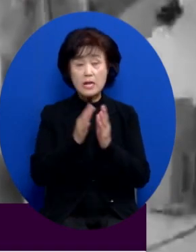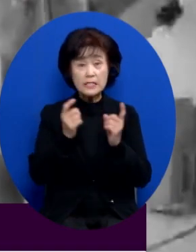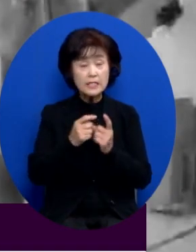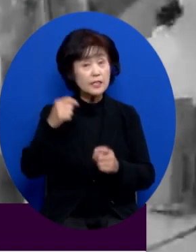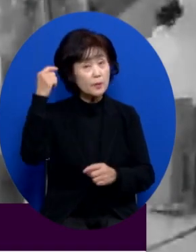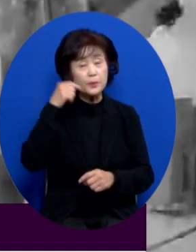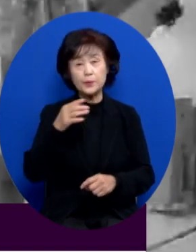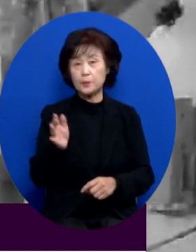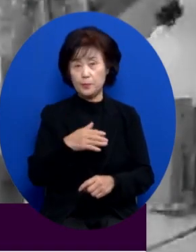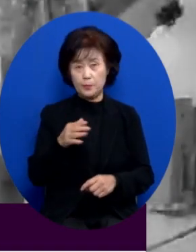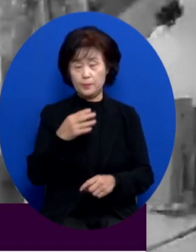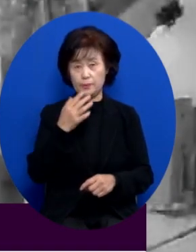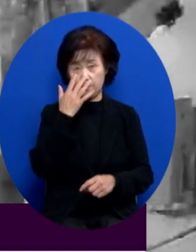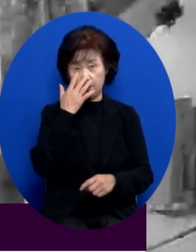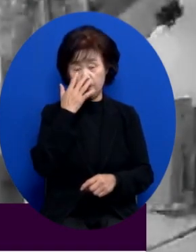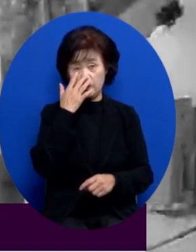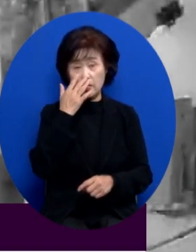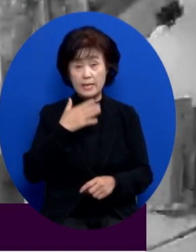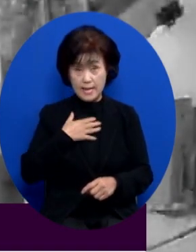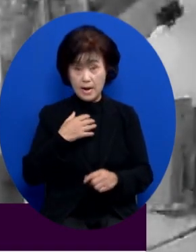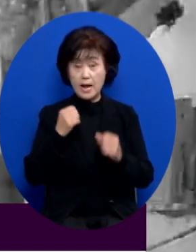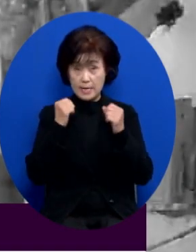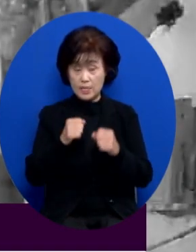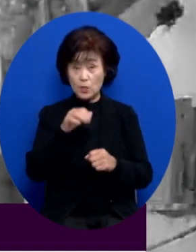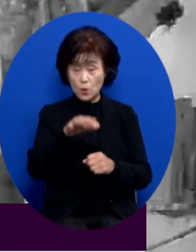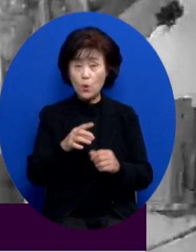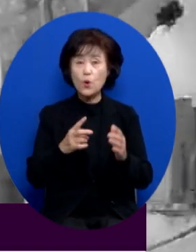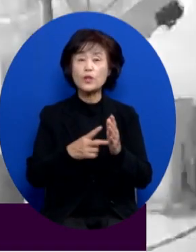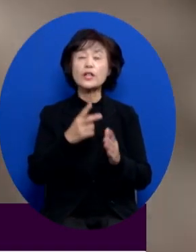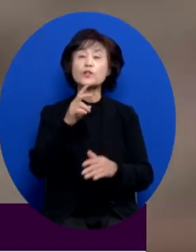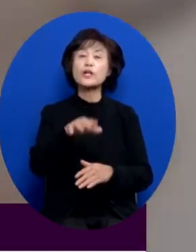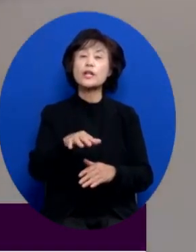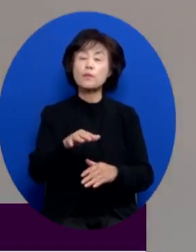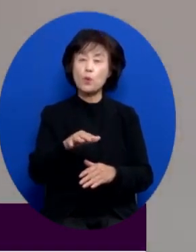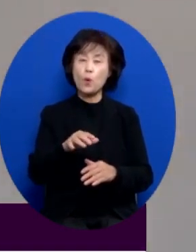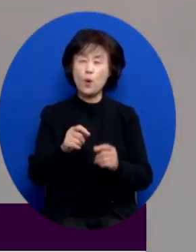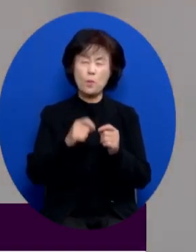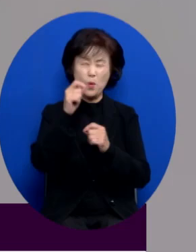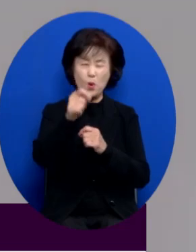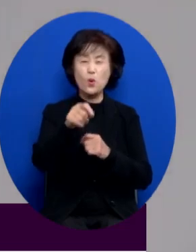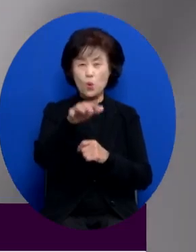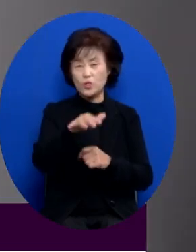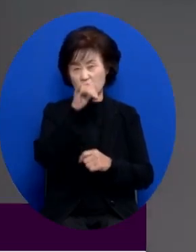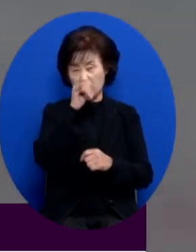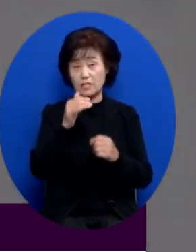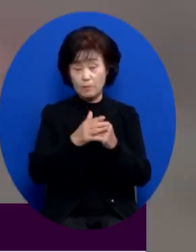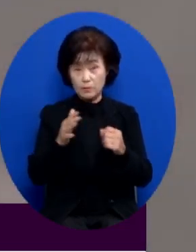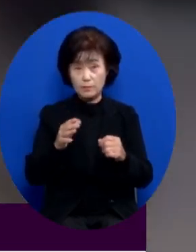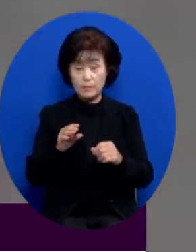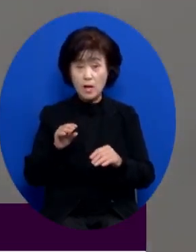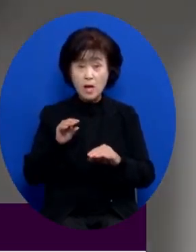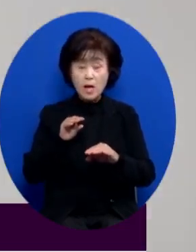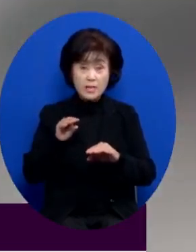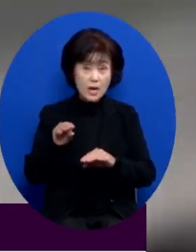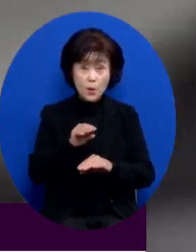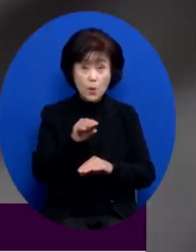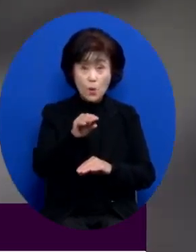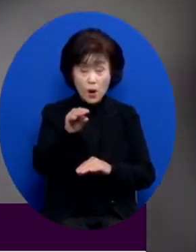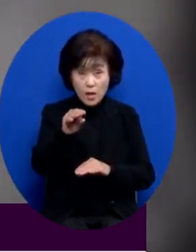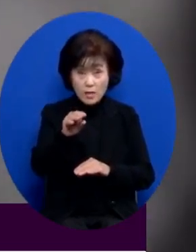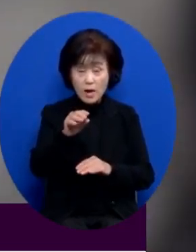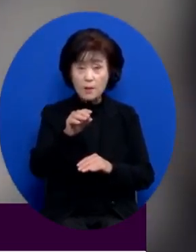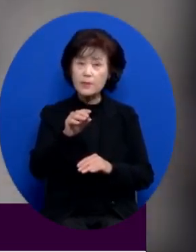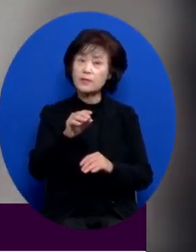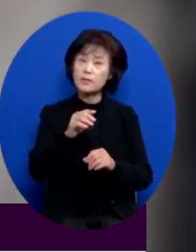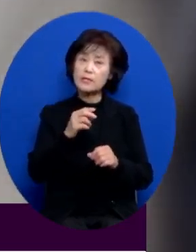없는 상황이었습니다. 물론 제가 있는 곳이 예루살렘이었기 때문에 그렇기도 합니다. 차량으로 이동을 한다라고 하면